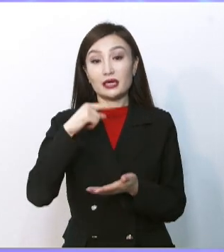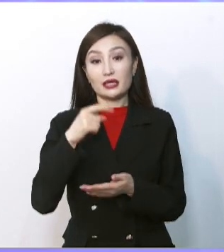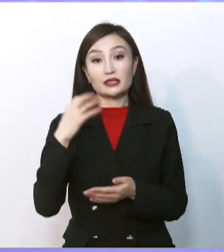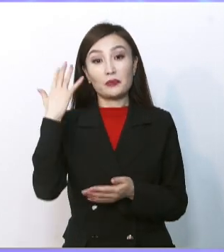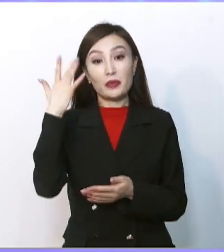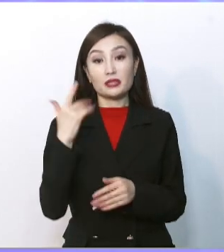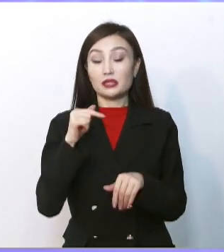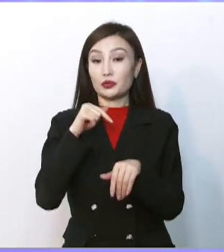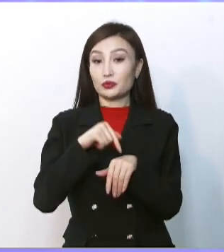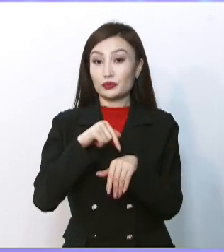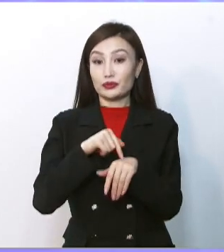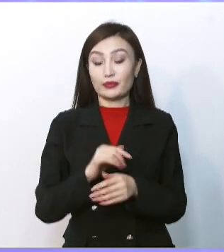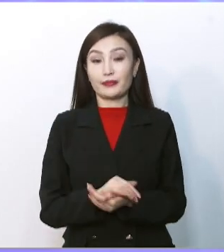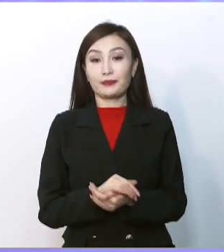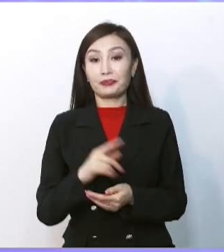мысли, чувства.